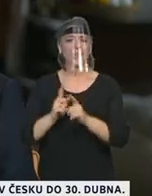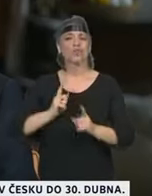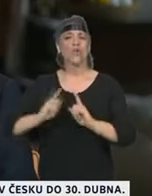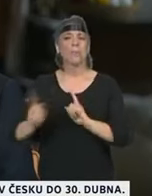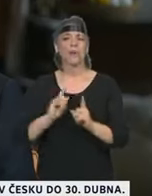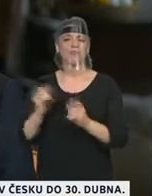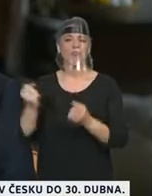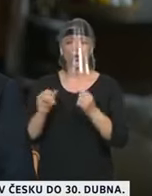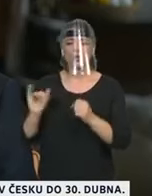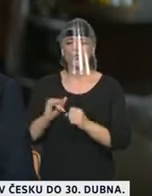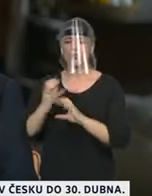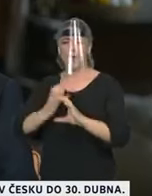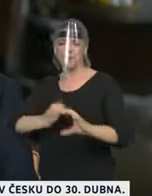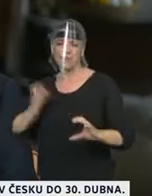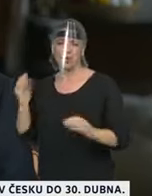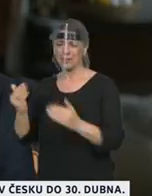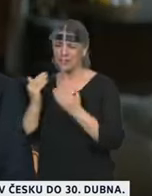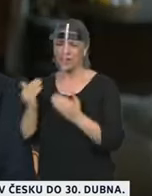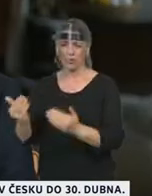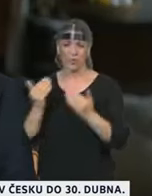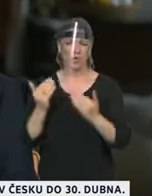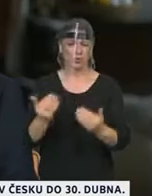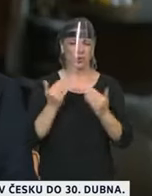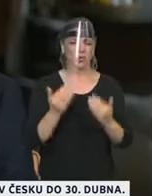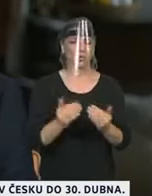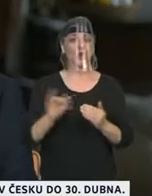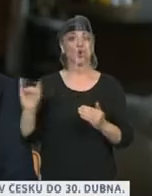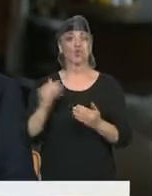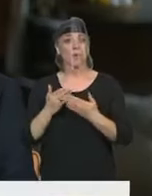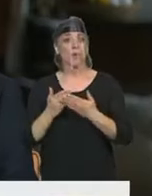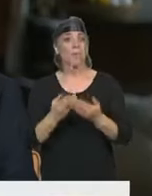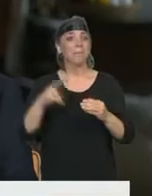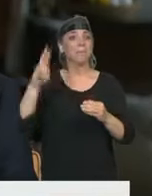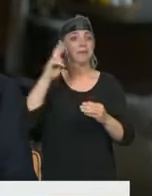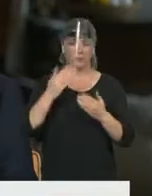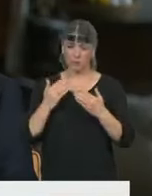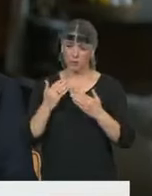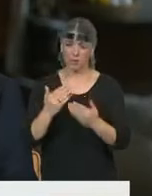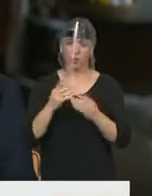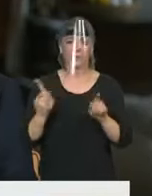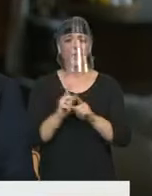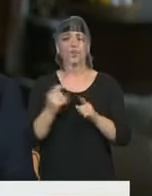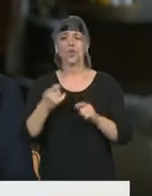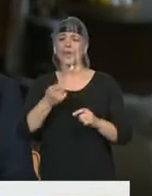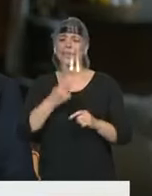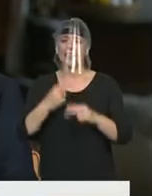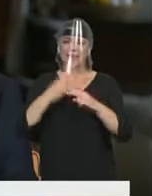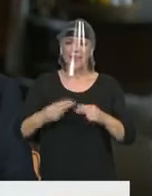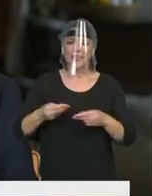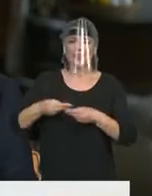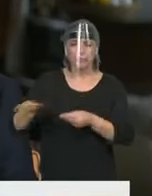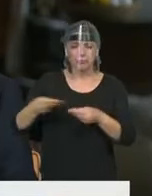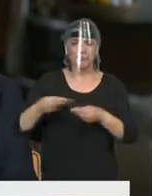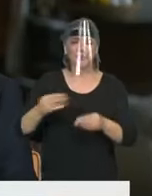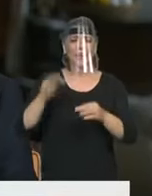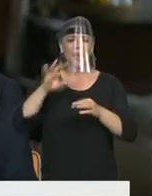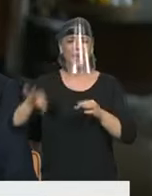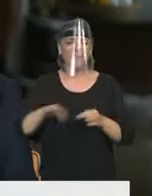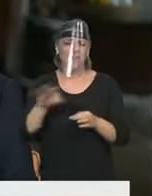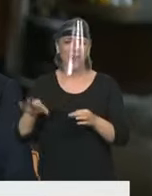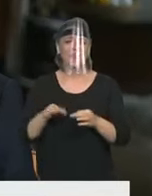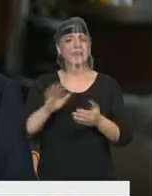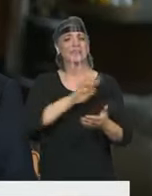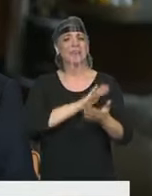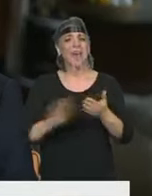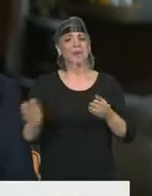všem kamionákům. Děkuji všem, co pomáhají lidem bez domova, jídelnám, kavárnám, restauracím a bistrům, které